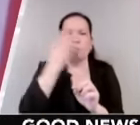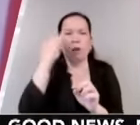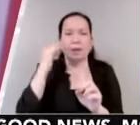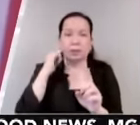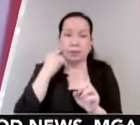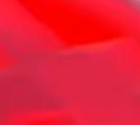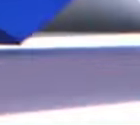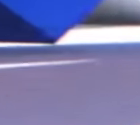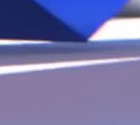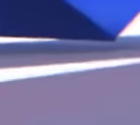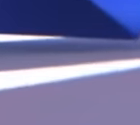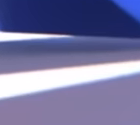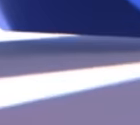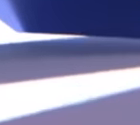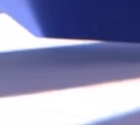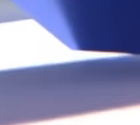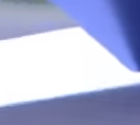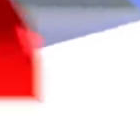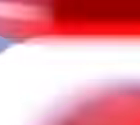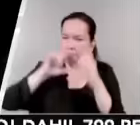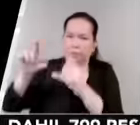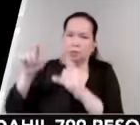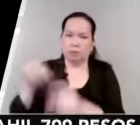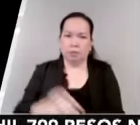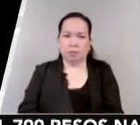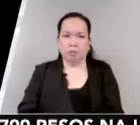si Oscar Oida.